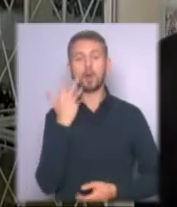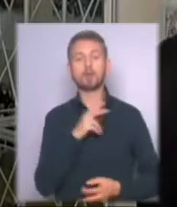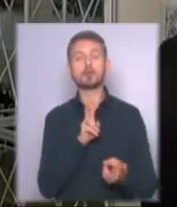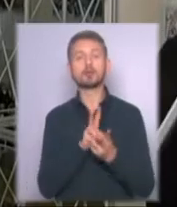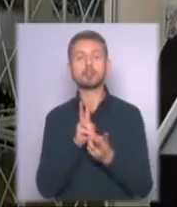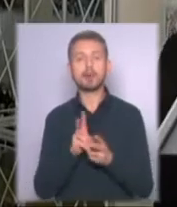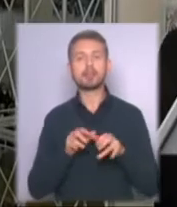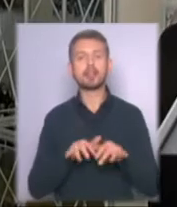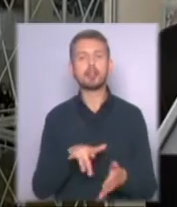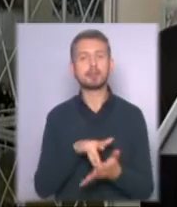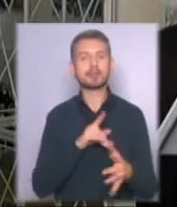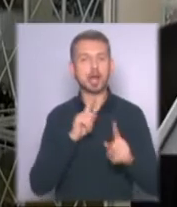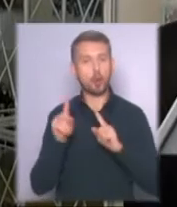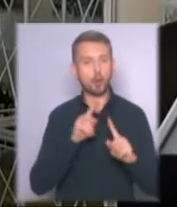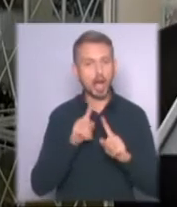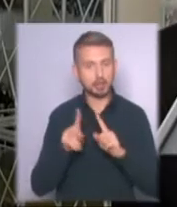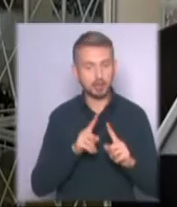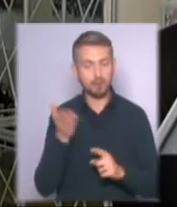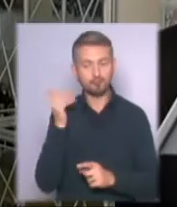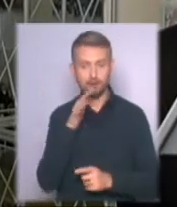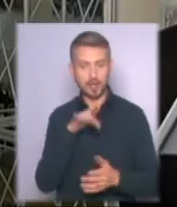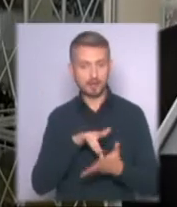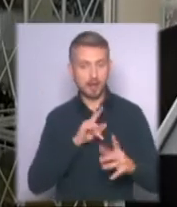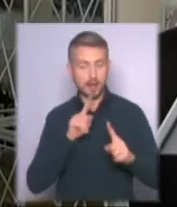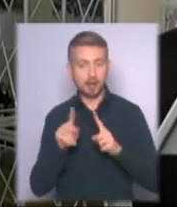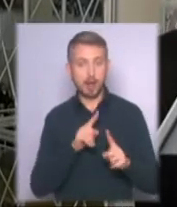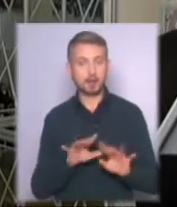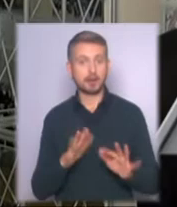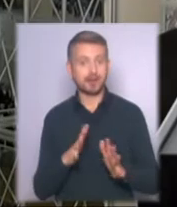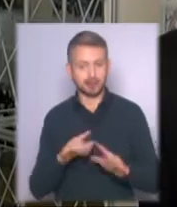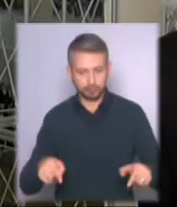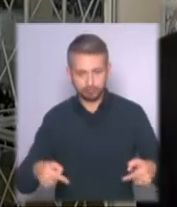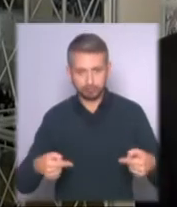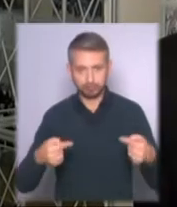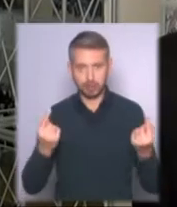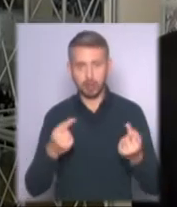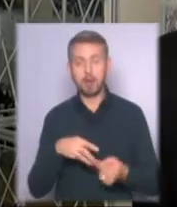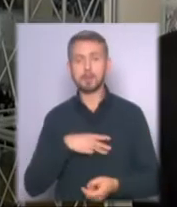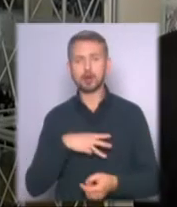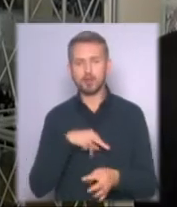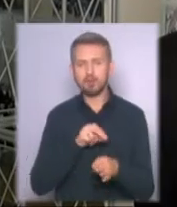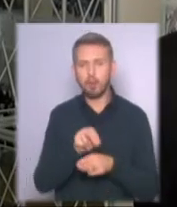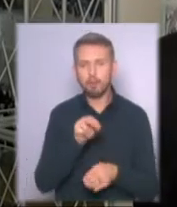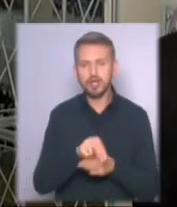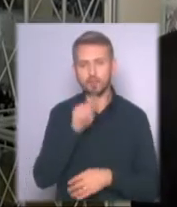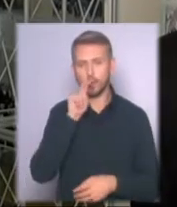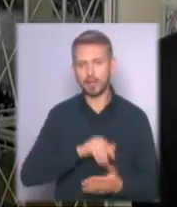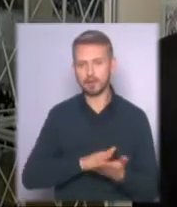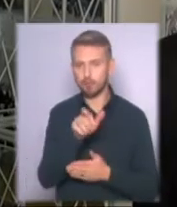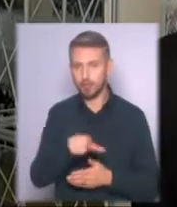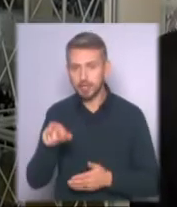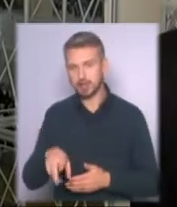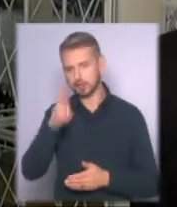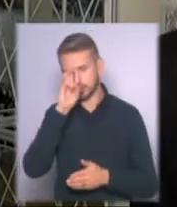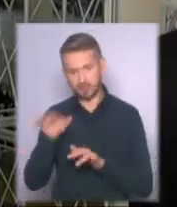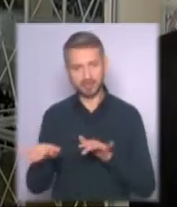діячами Центральної ради, в той час Центральна рада відбувалася тільки її становлення, і митрополит повчав українських політиків, державних